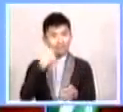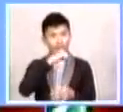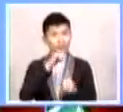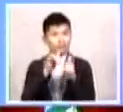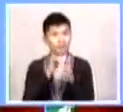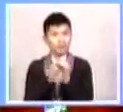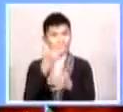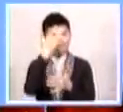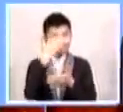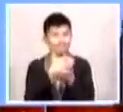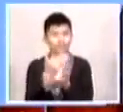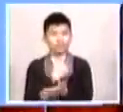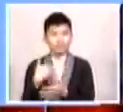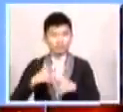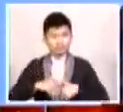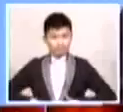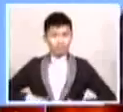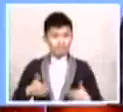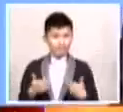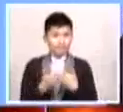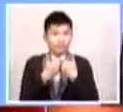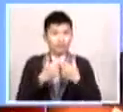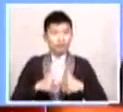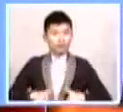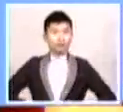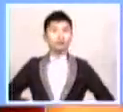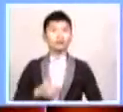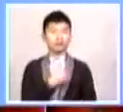困难，勇敢逆风前行，